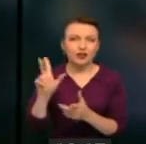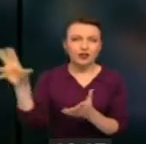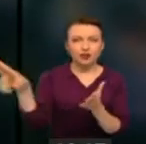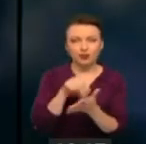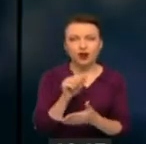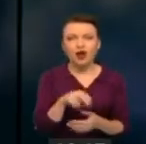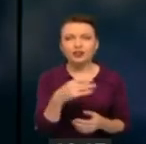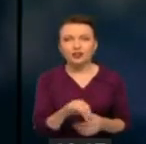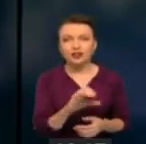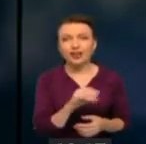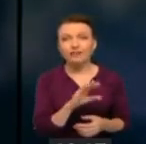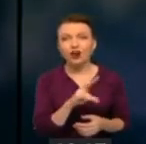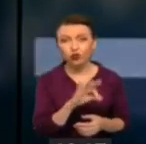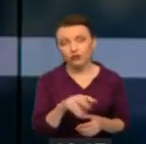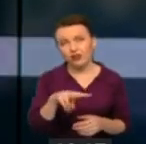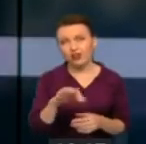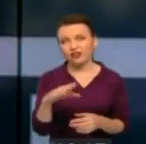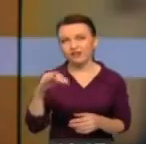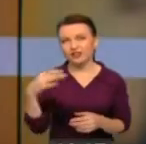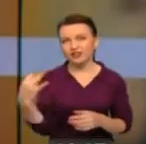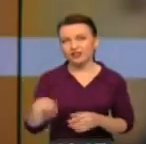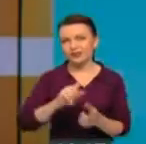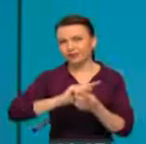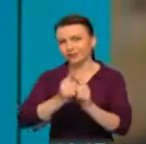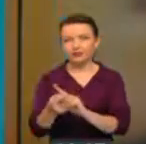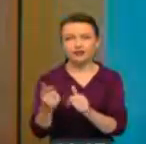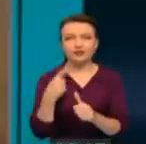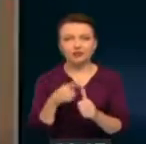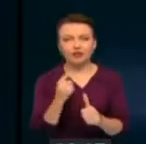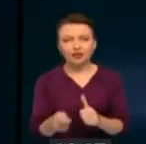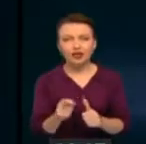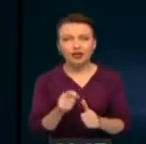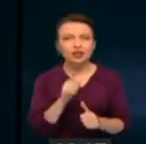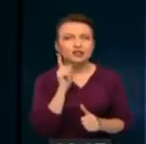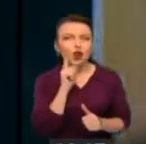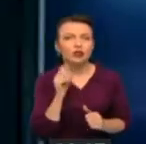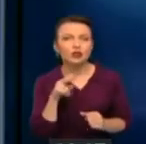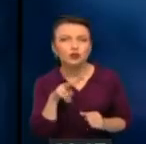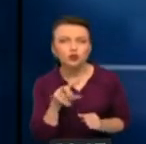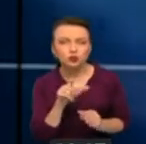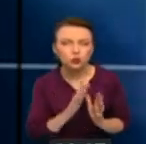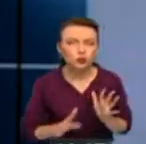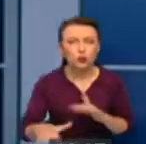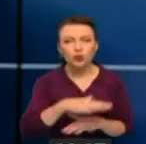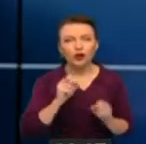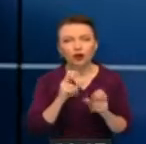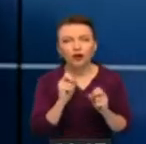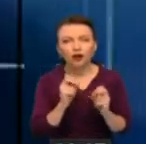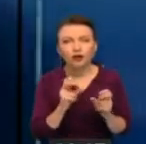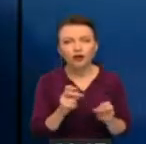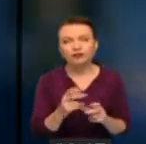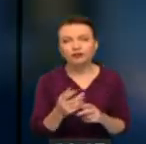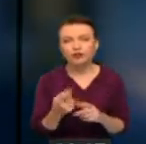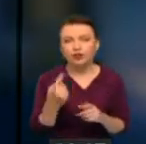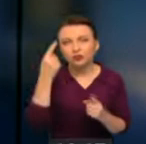Андрія Іванова на Латвійський. Ідею реконструкції зеленої зони виношували майже рік, і ось сьогодні відкриття. Як